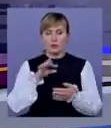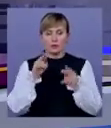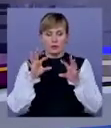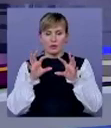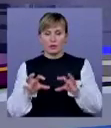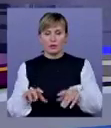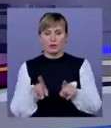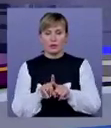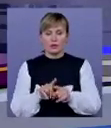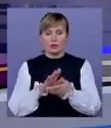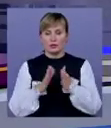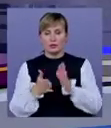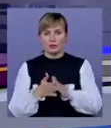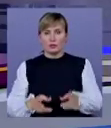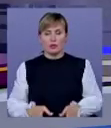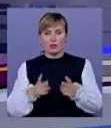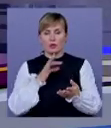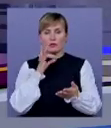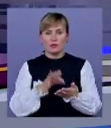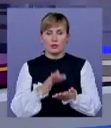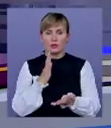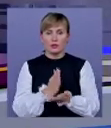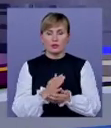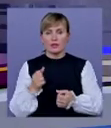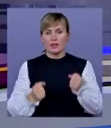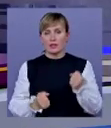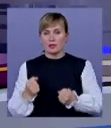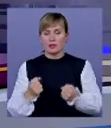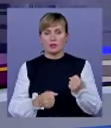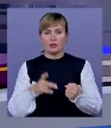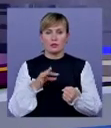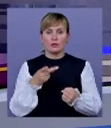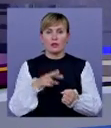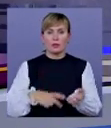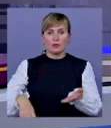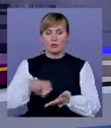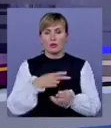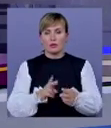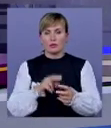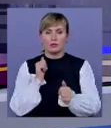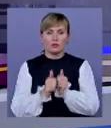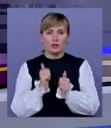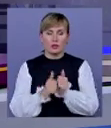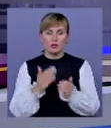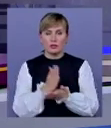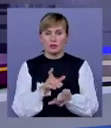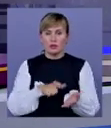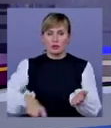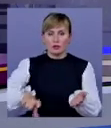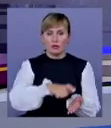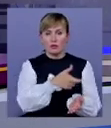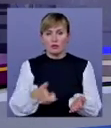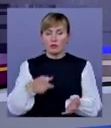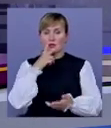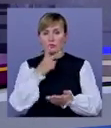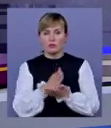в таких ситуациях уголовную ответственность несут исключительно водители. Ну а для пешеходов, которые часто перебегают в неположенном месте, предусмотрен